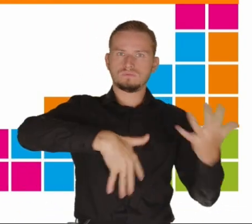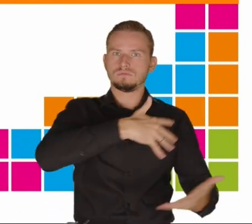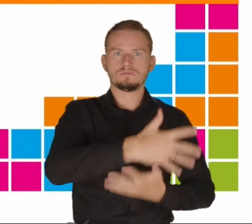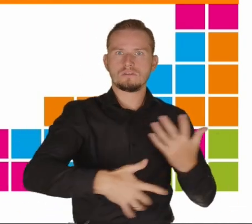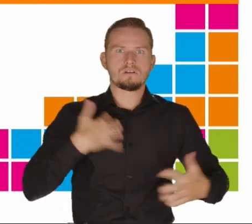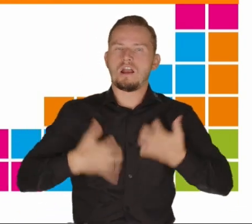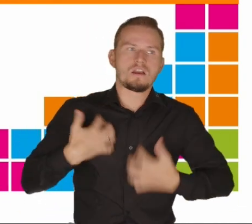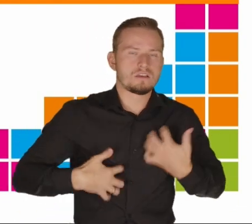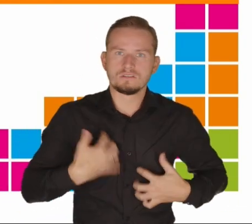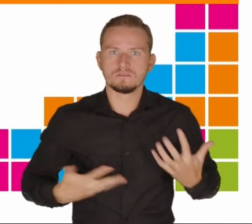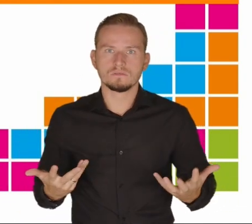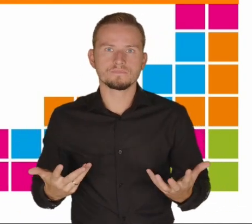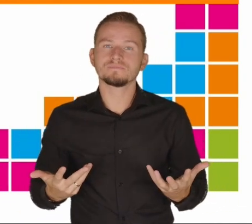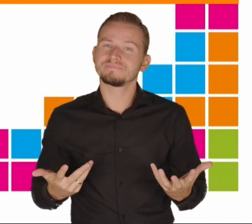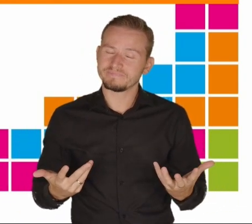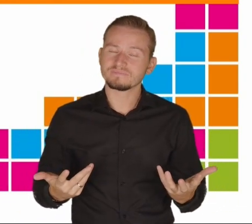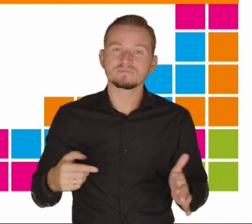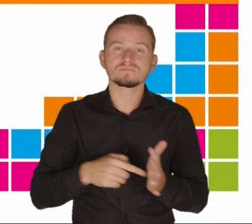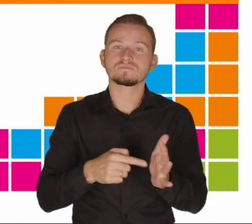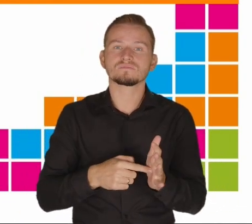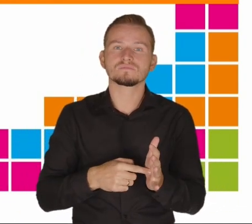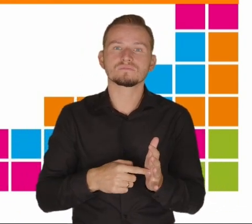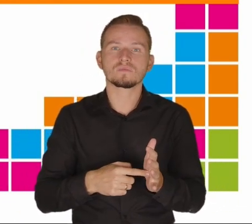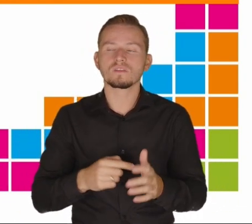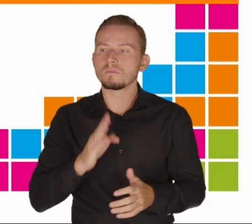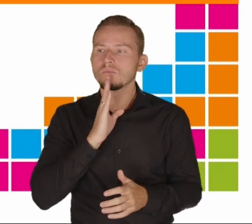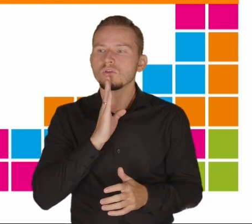agresywna, są powiązane